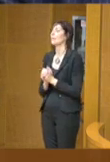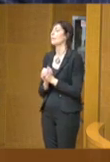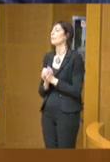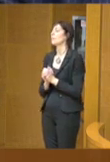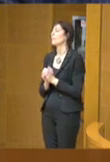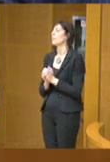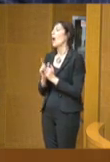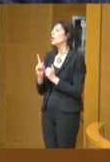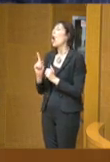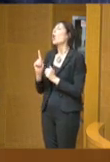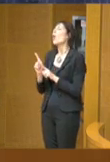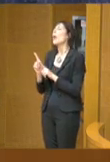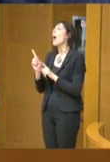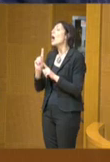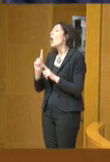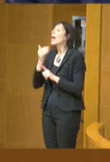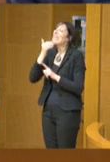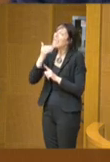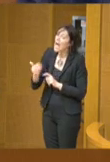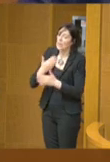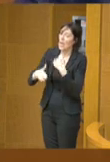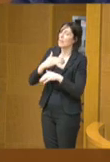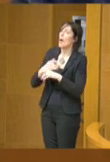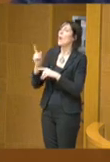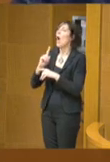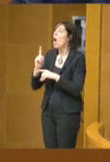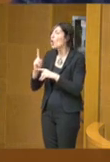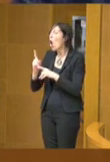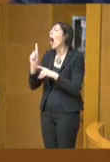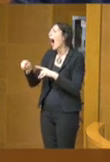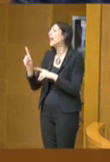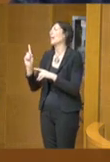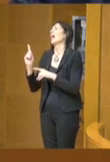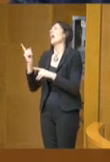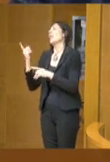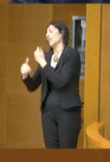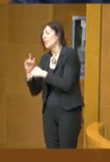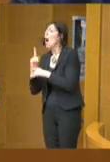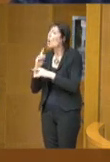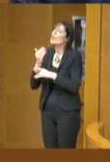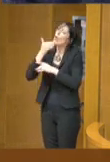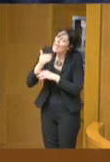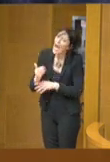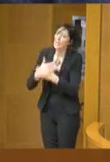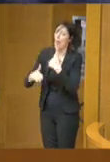nonostante la disabilità, ma grazie alla disabilità. Quindi grazie a tutti.